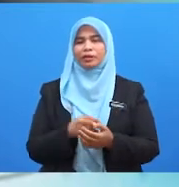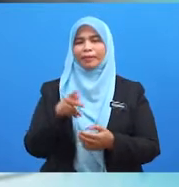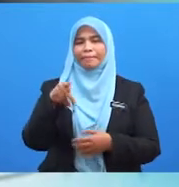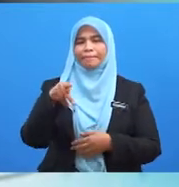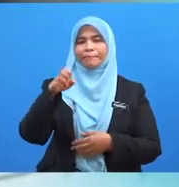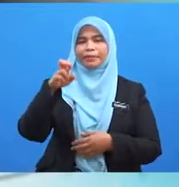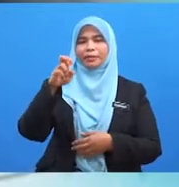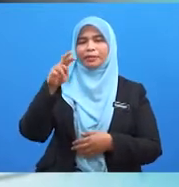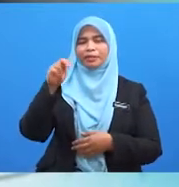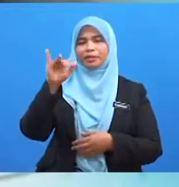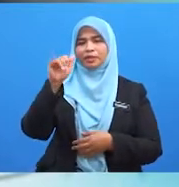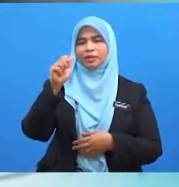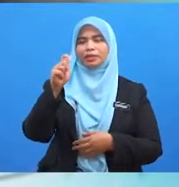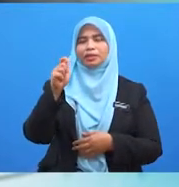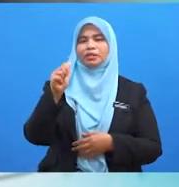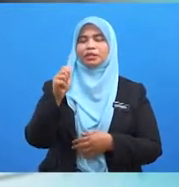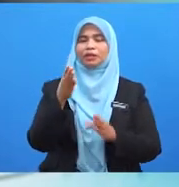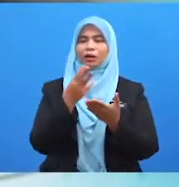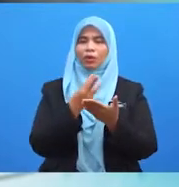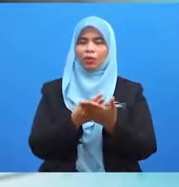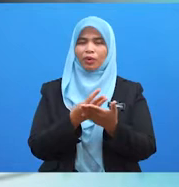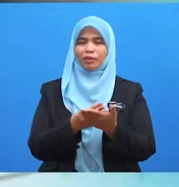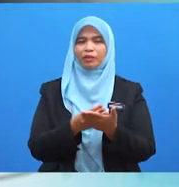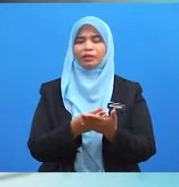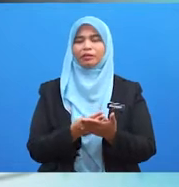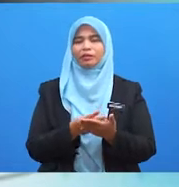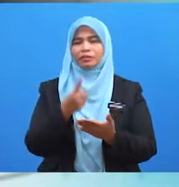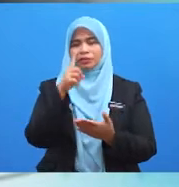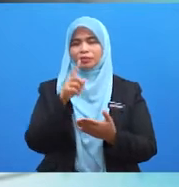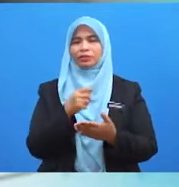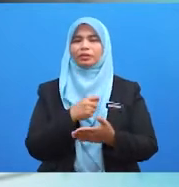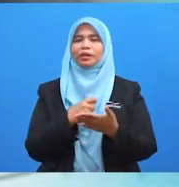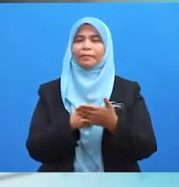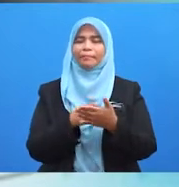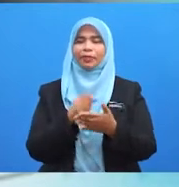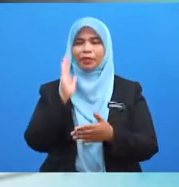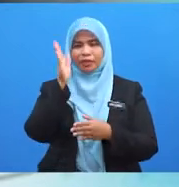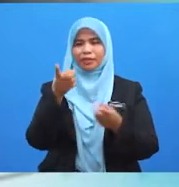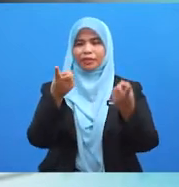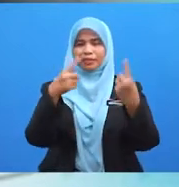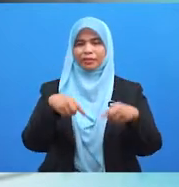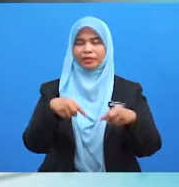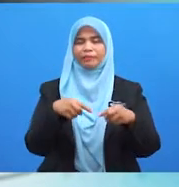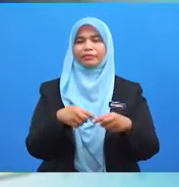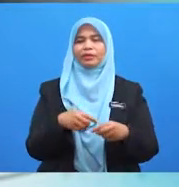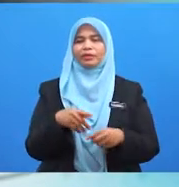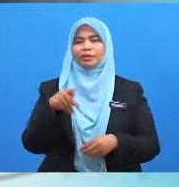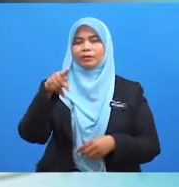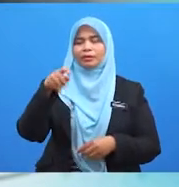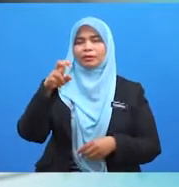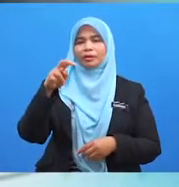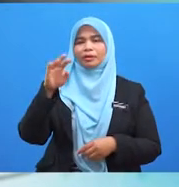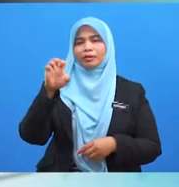iaitu penyata keuangan yang diunjur untuk tempoh akan datang.